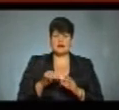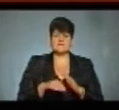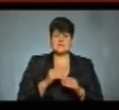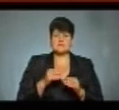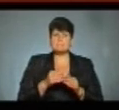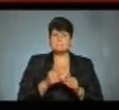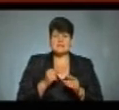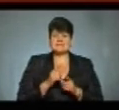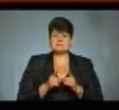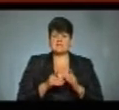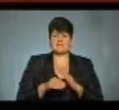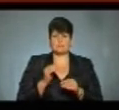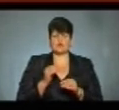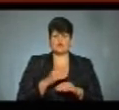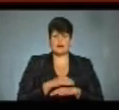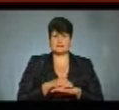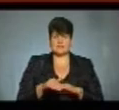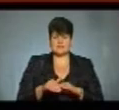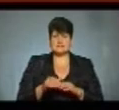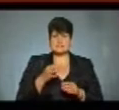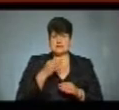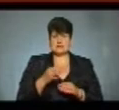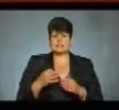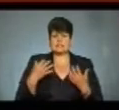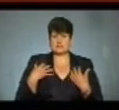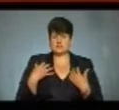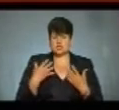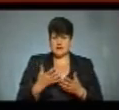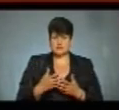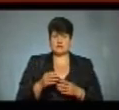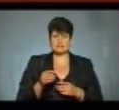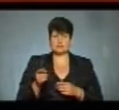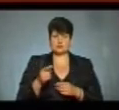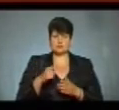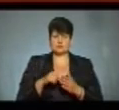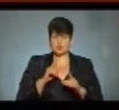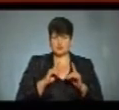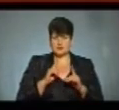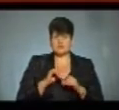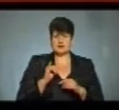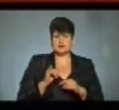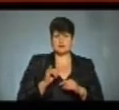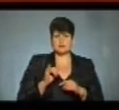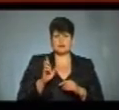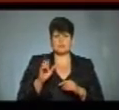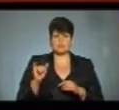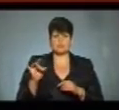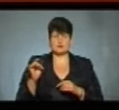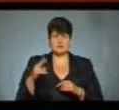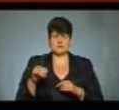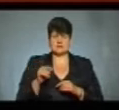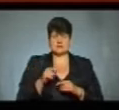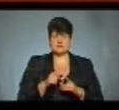виборчої адреси. Про це повідомила начальниця відділу ведення Державного реєстру виборців Тернопільської міськради Ірина Бурда. За її